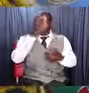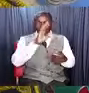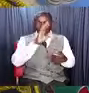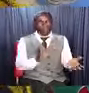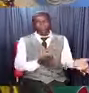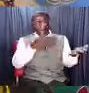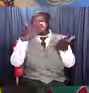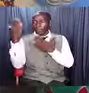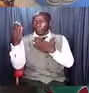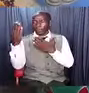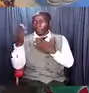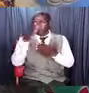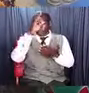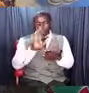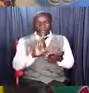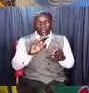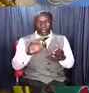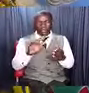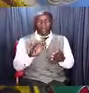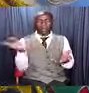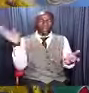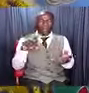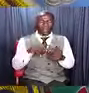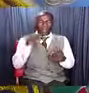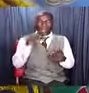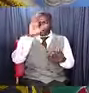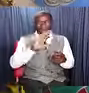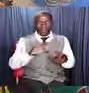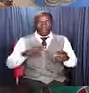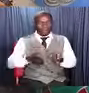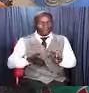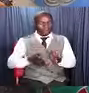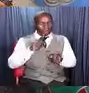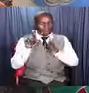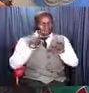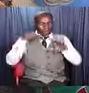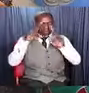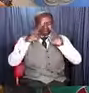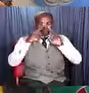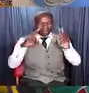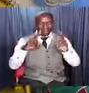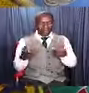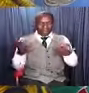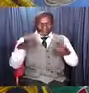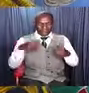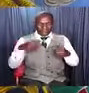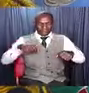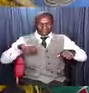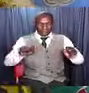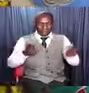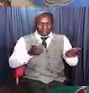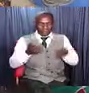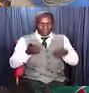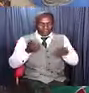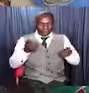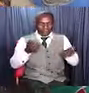Sasa tunairegesha tena Baba mikononi mwako. Katutafirishe kwa amani waliokuja na kila chombo kwa kila